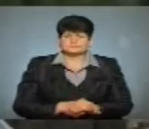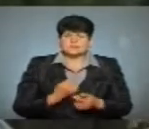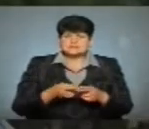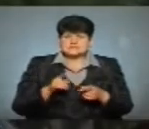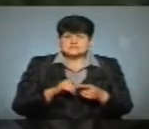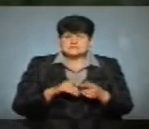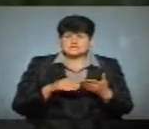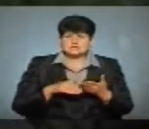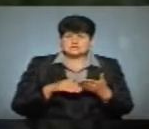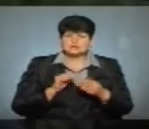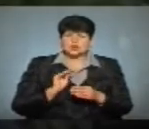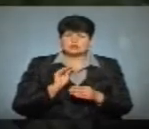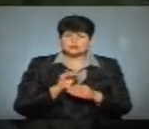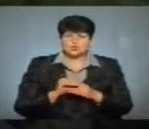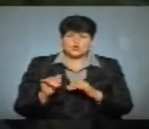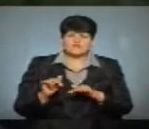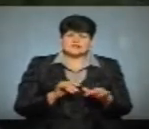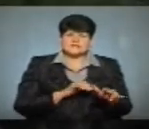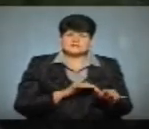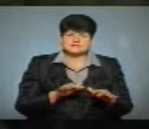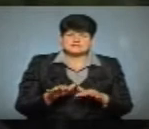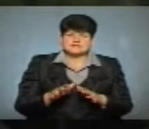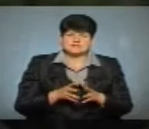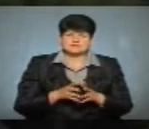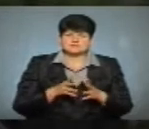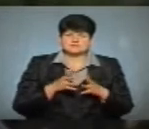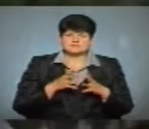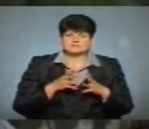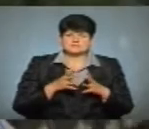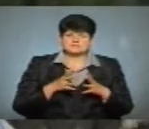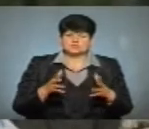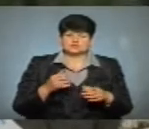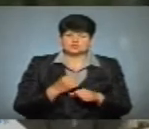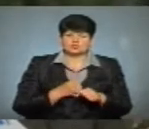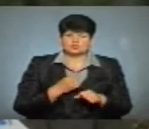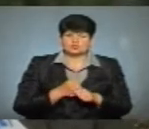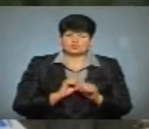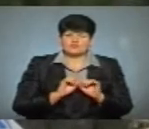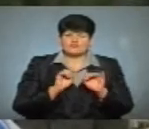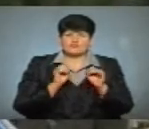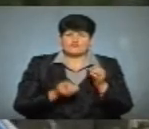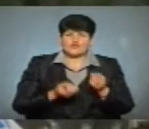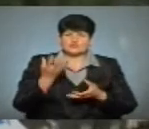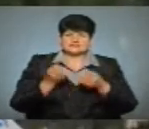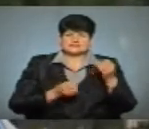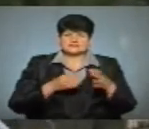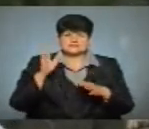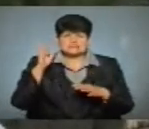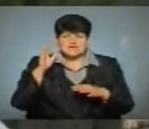додатковий захід, включно з більш інтенсивною роботою аераційних фонтанів, які спрямовані на попередження цвітіння